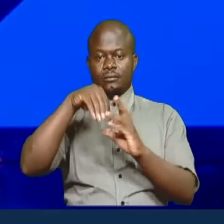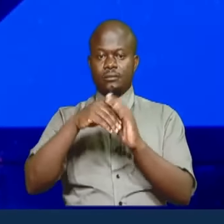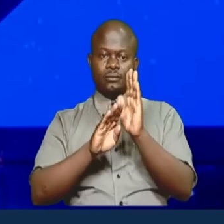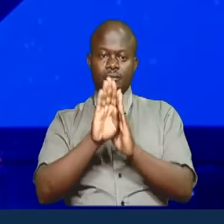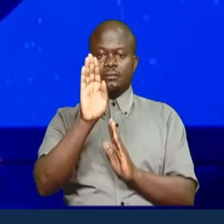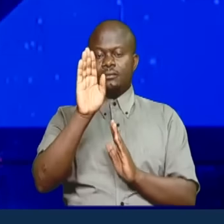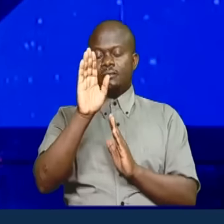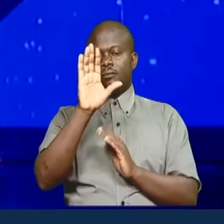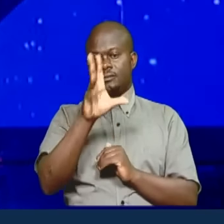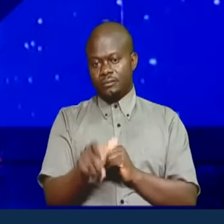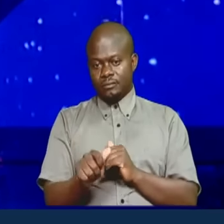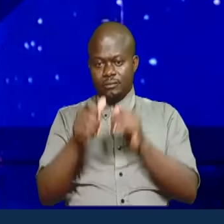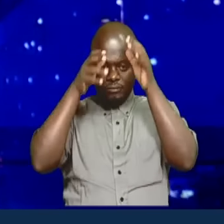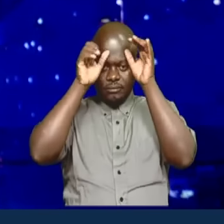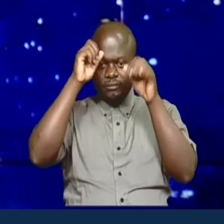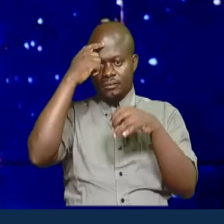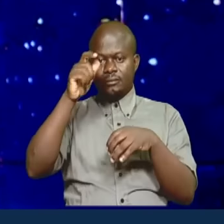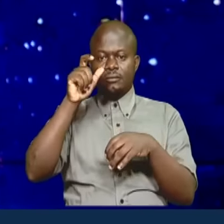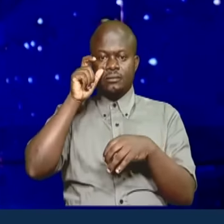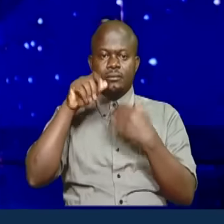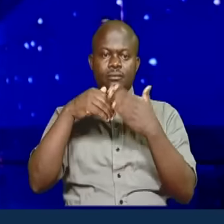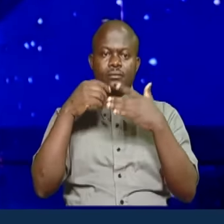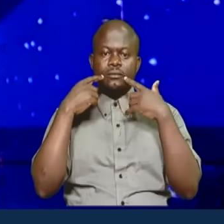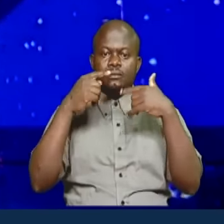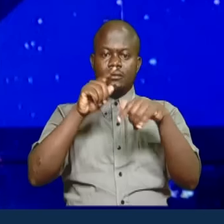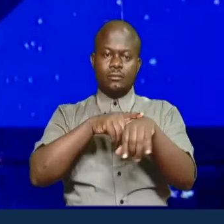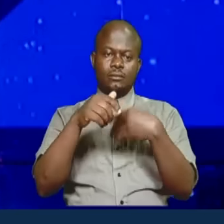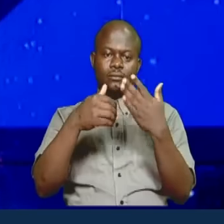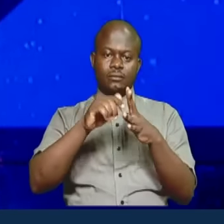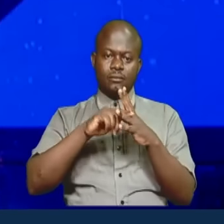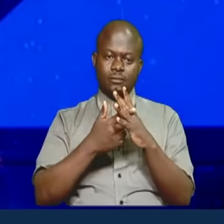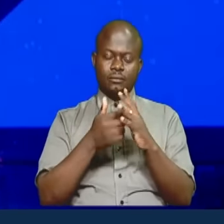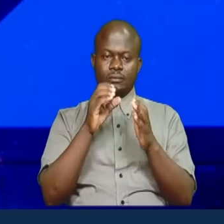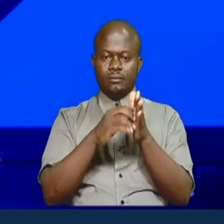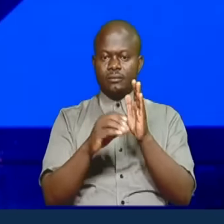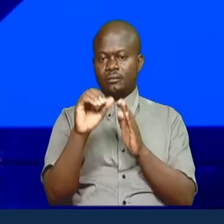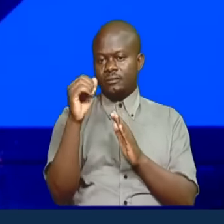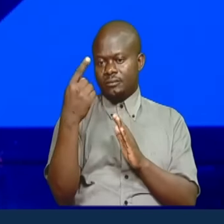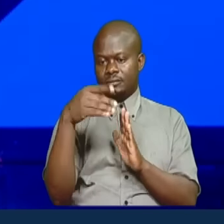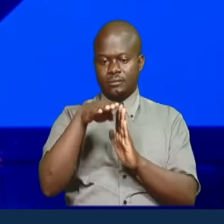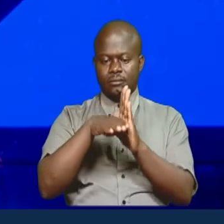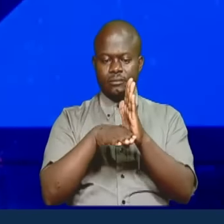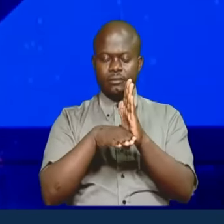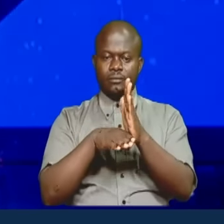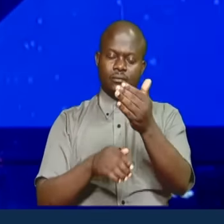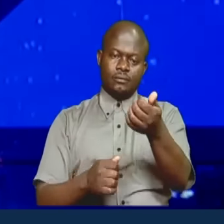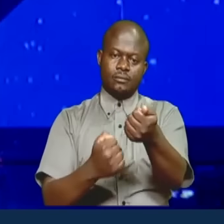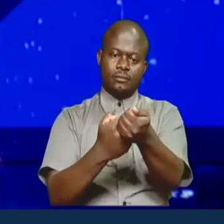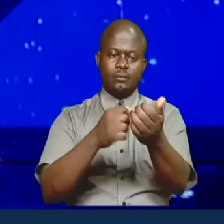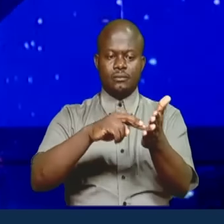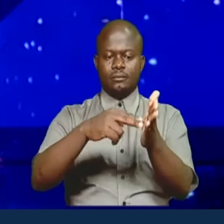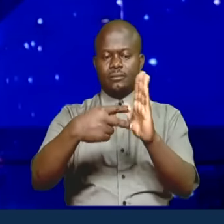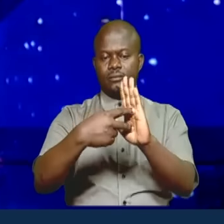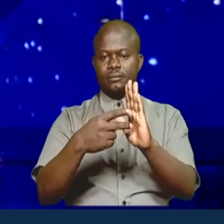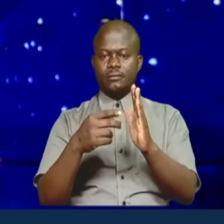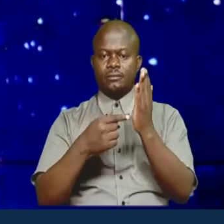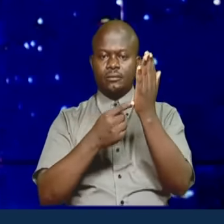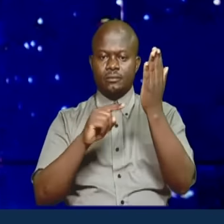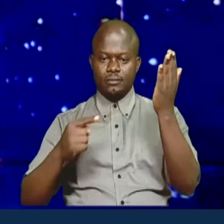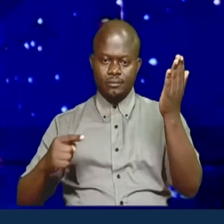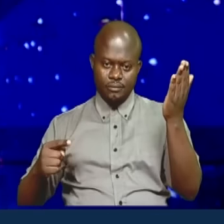Afrika. Umukuru w'igihugu yabivuze ubwo yatangizaga icyiciro cya mbere cya gahunda yo gutera inkunga imishinga